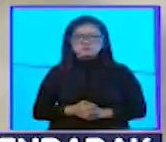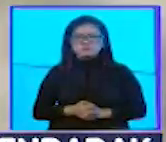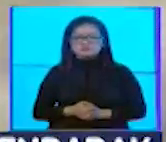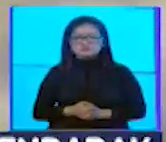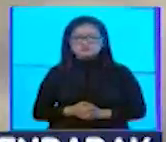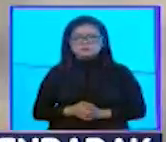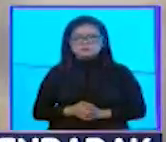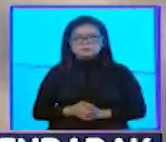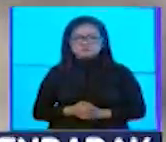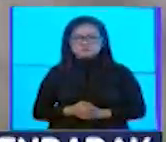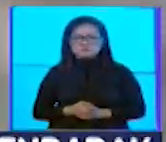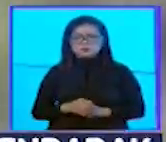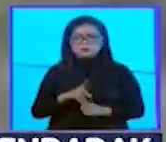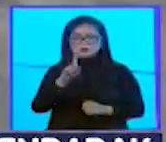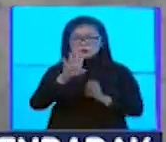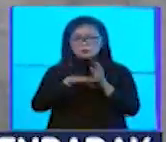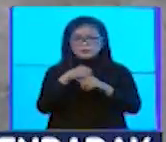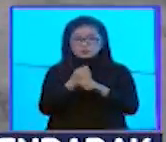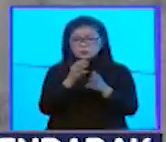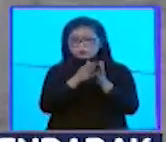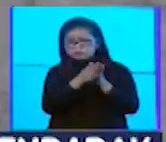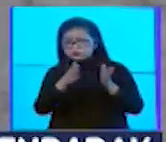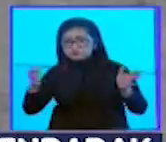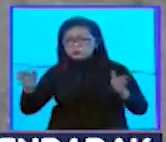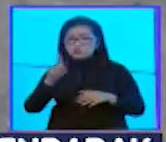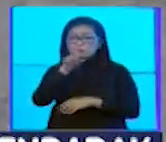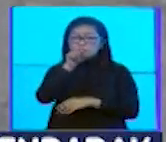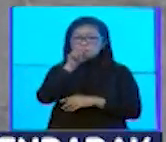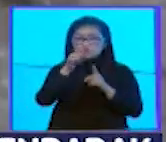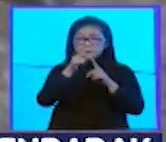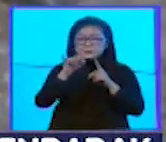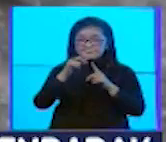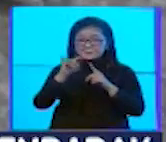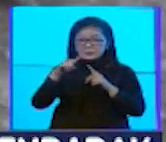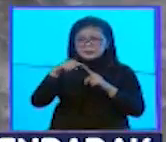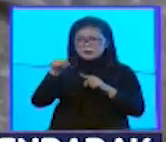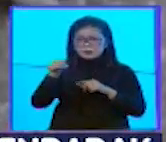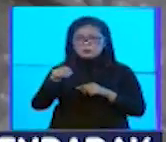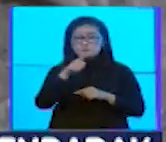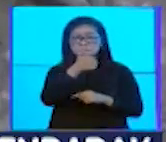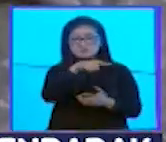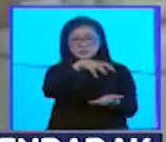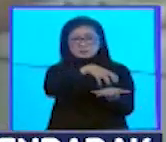Hampir sepekan berlalu usai peristiwa ratusan burung pipit mati mendadak di Desa Pering, Kabupaten Gianyar, Bali.